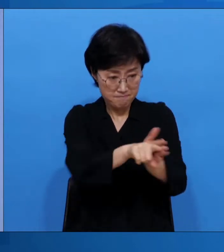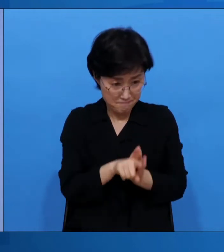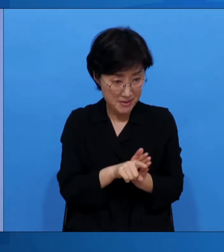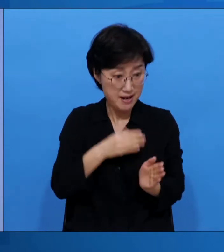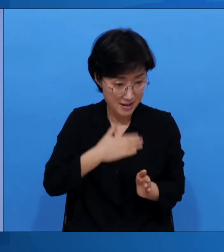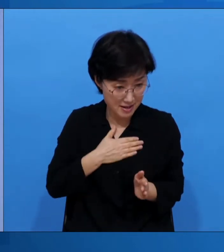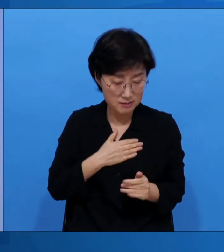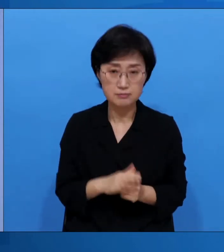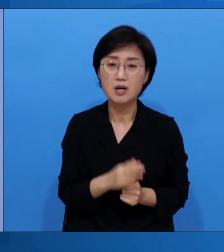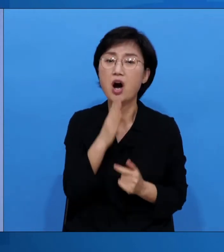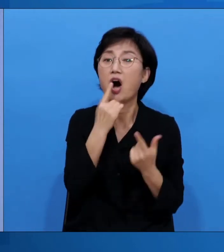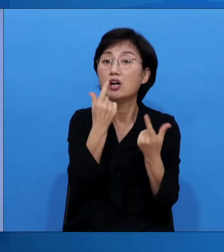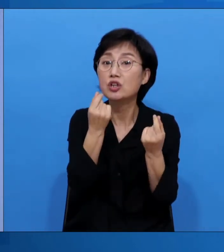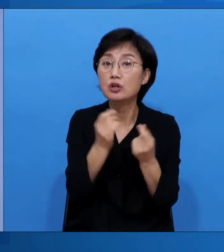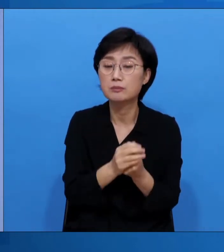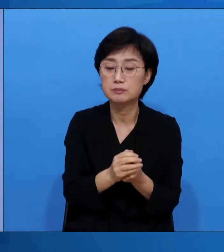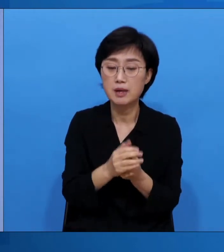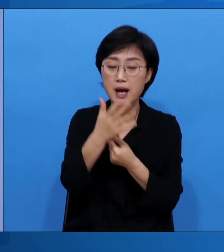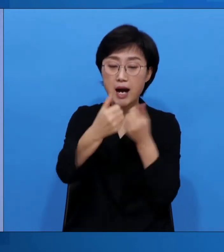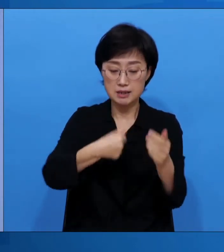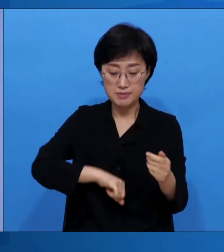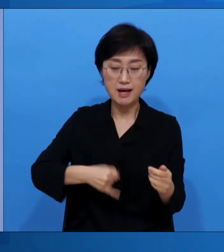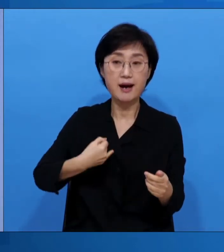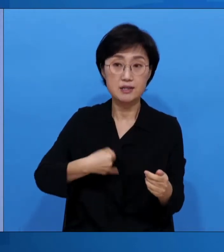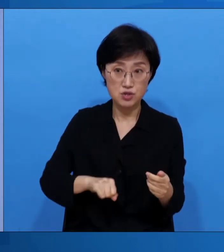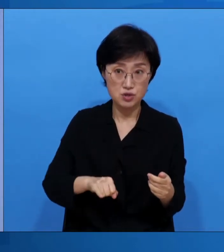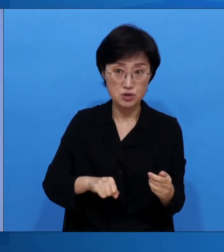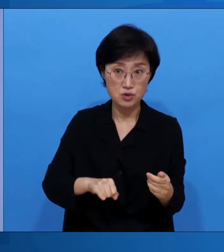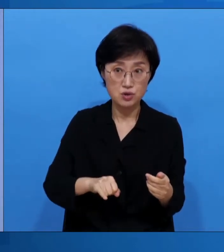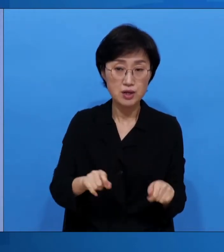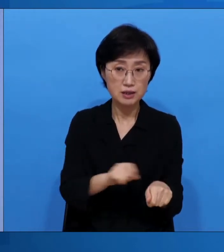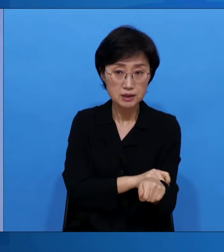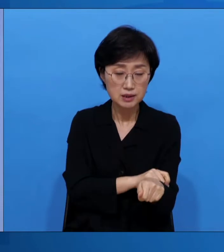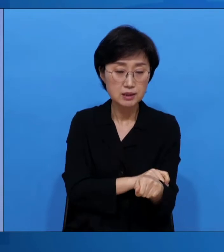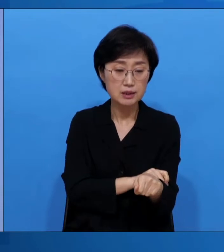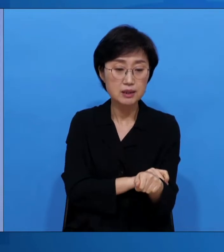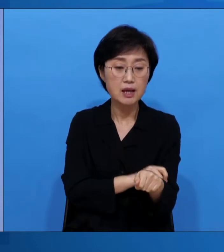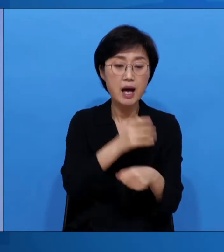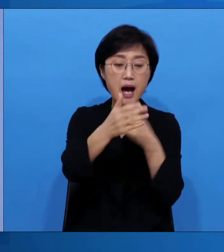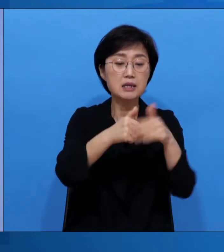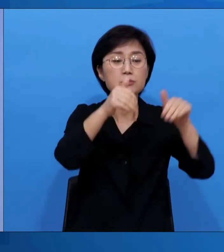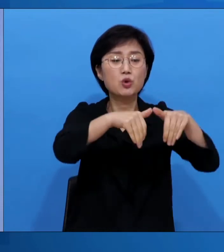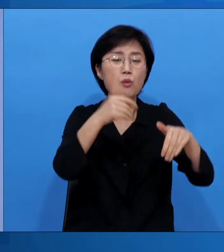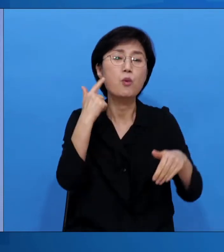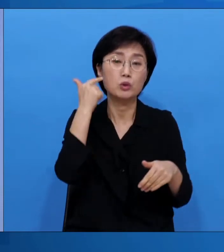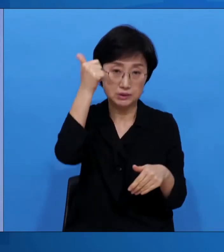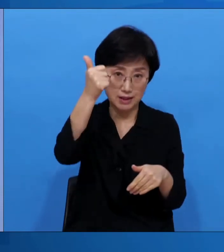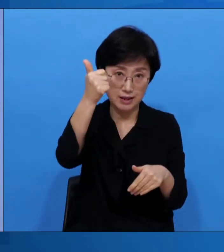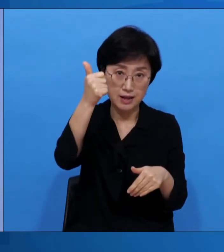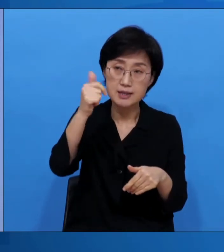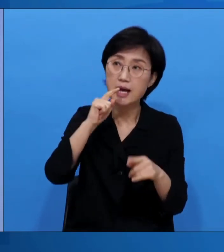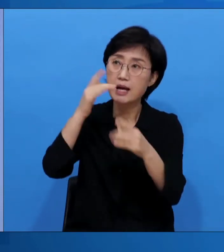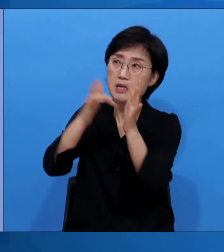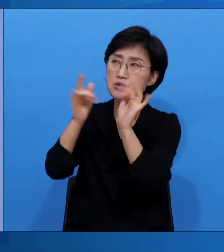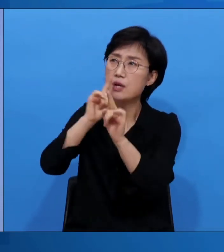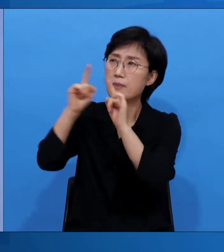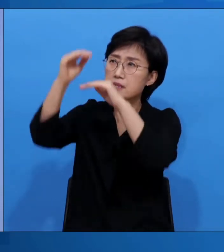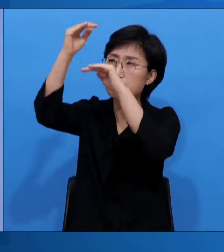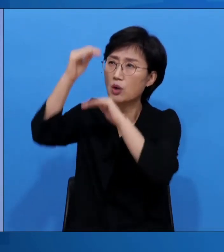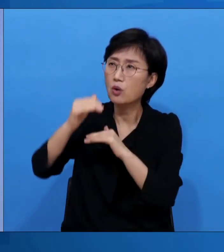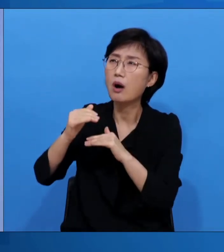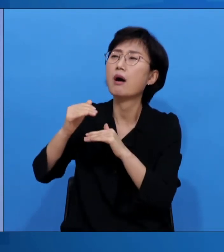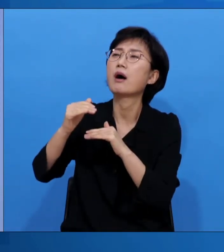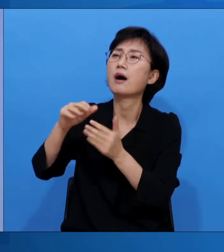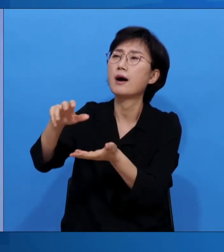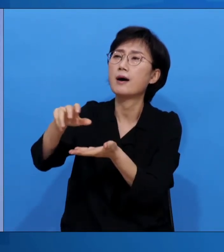책임지겠다. what's going to happen? God will 모든 absolutely take care of you. 교육자들은 이 믿음을 회복해야 돼요. And so, all the associate pastors of the church, you must restore this faith. 그러면